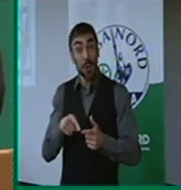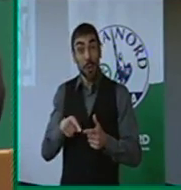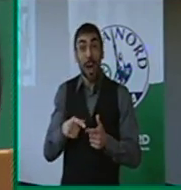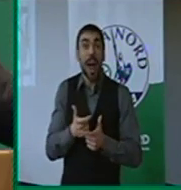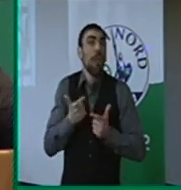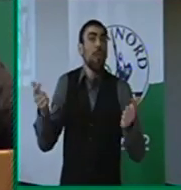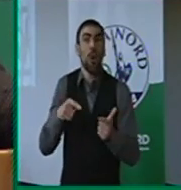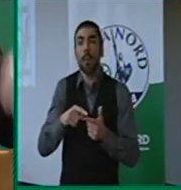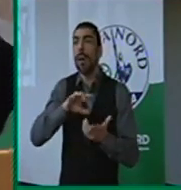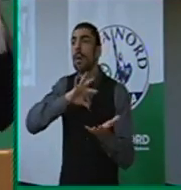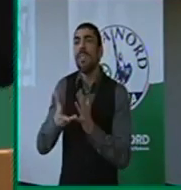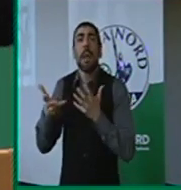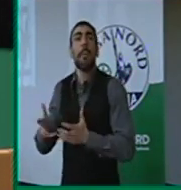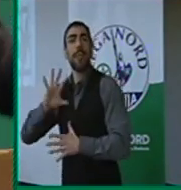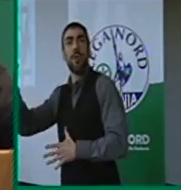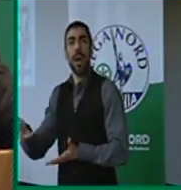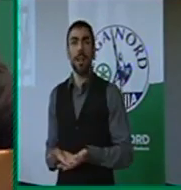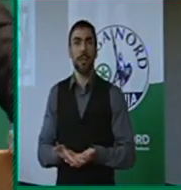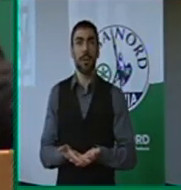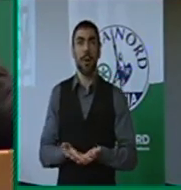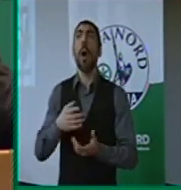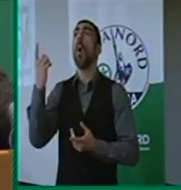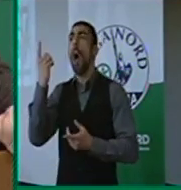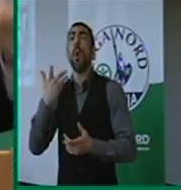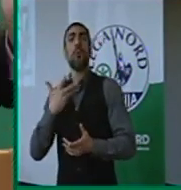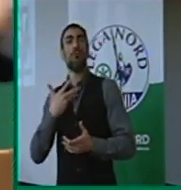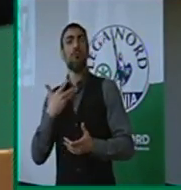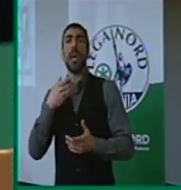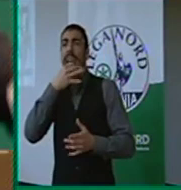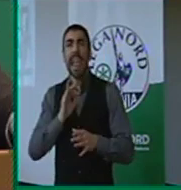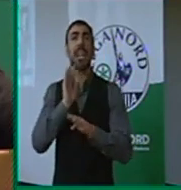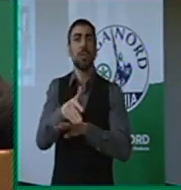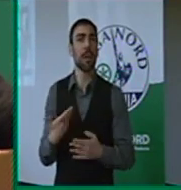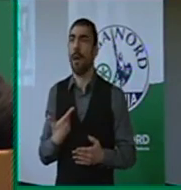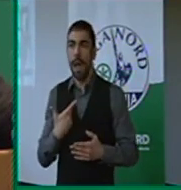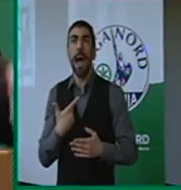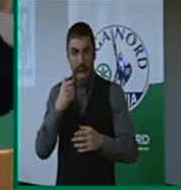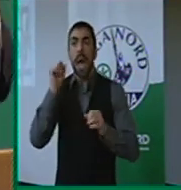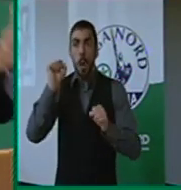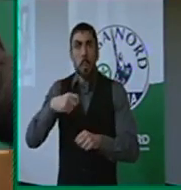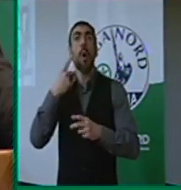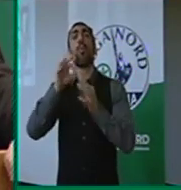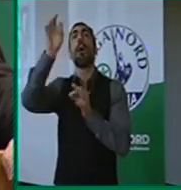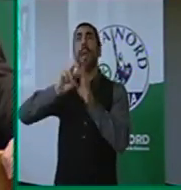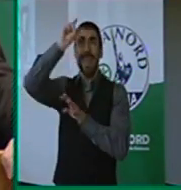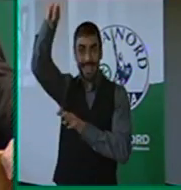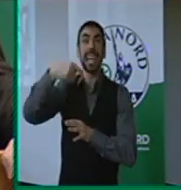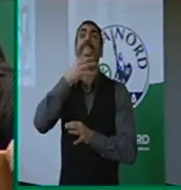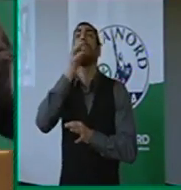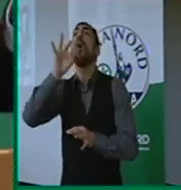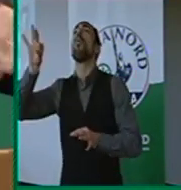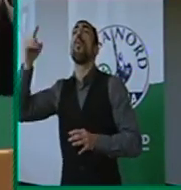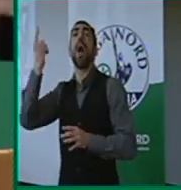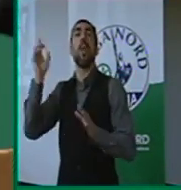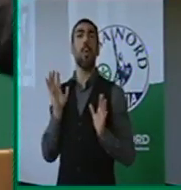troppo forte è quella che pesa su tutti Eh ma qualcuno ce la fa ma benissimo ma qualcuno ce la fa anche a saltare 2 m Ma non è che perché qualcuno ce la fa a